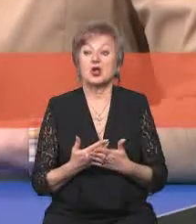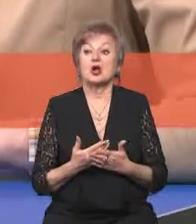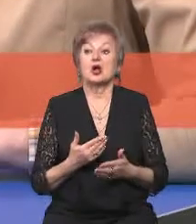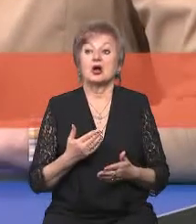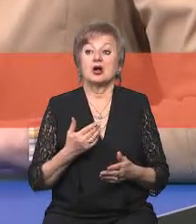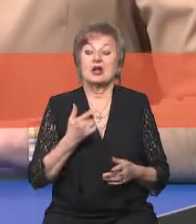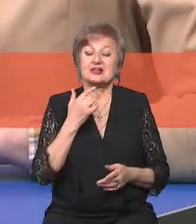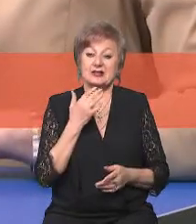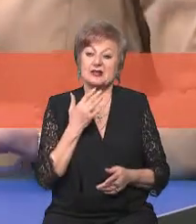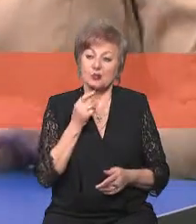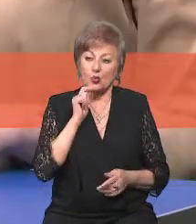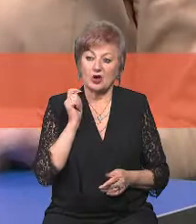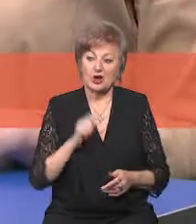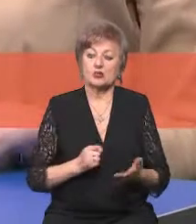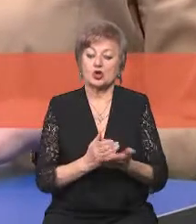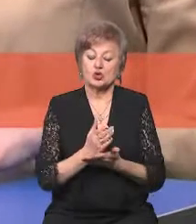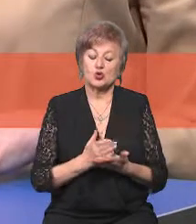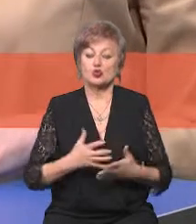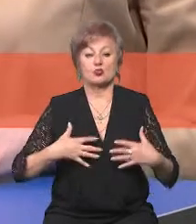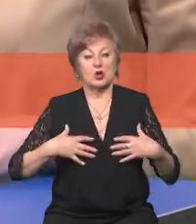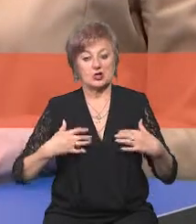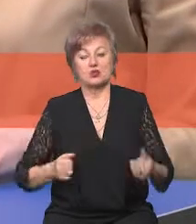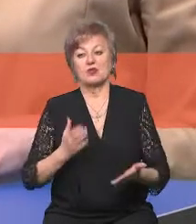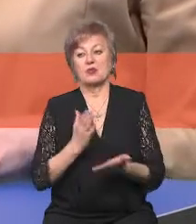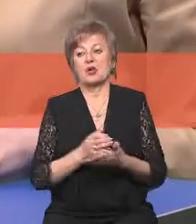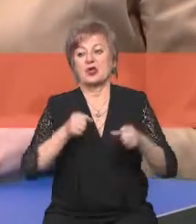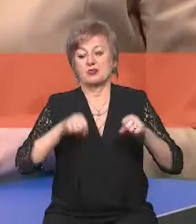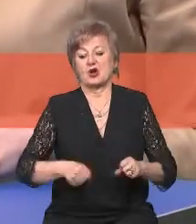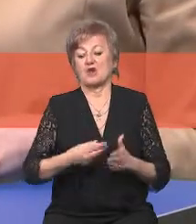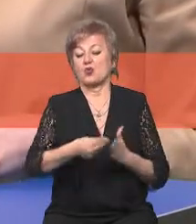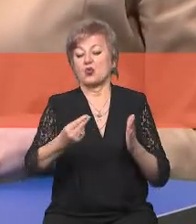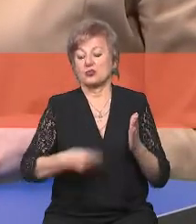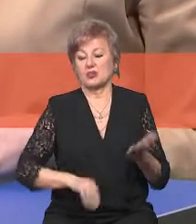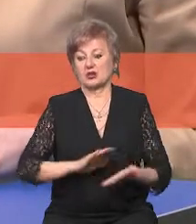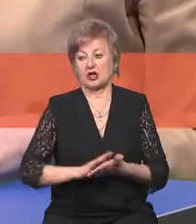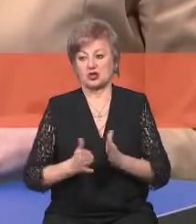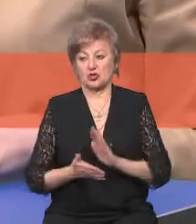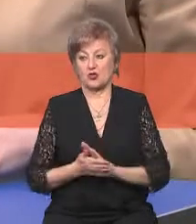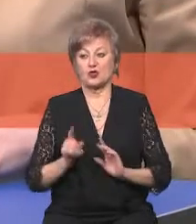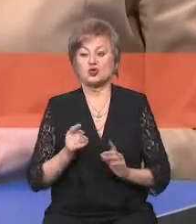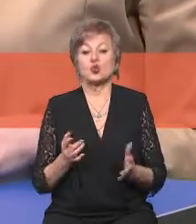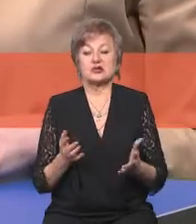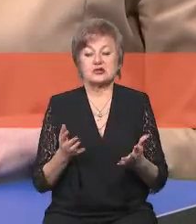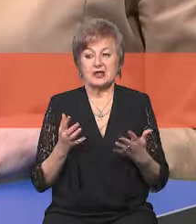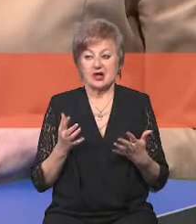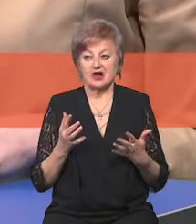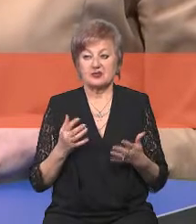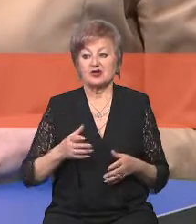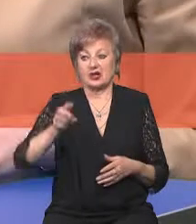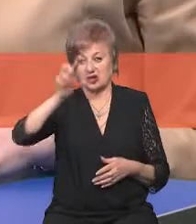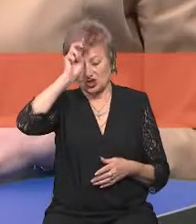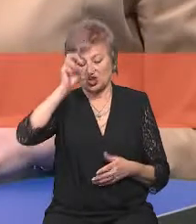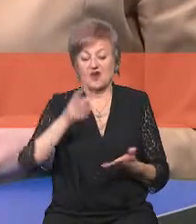підприємствами Національна служба здоров'я має право підписувати контракти, що означає, що